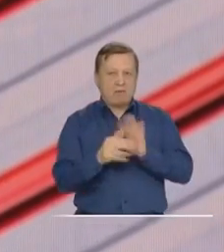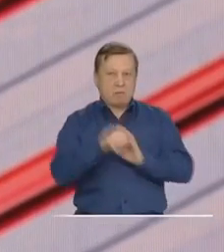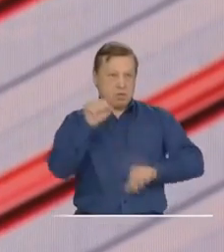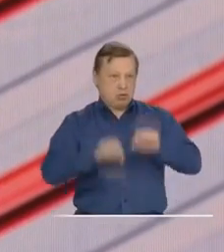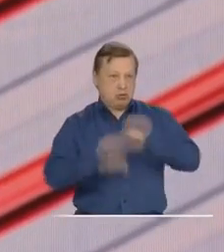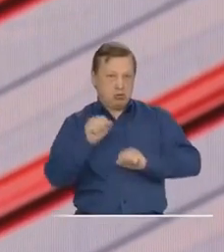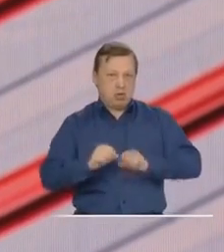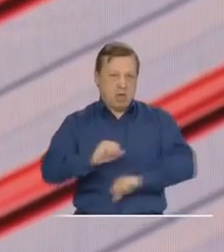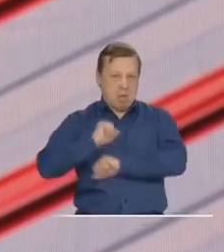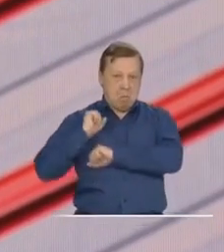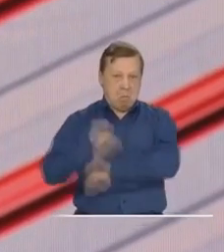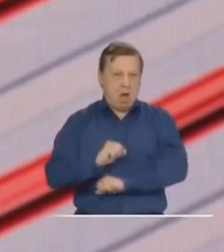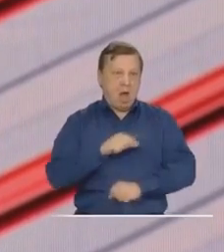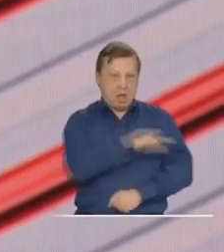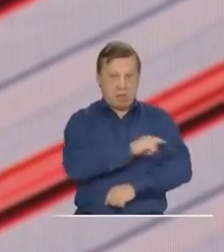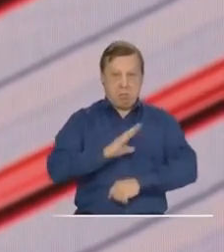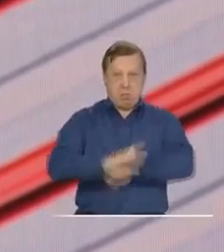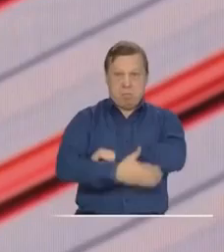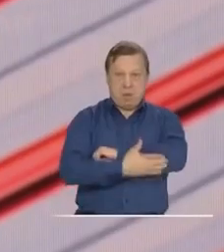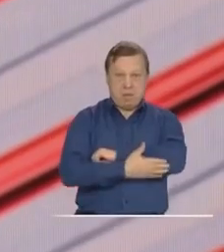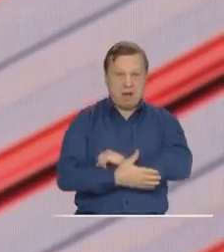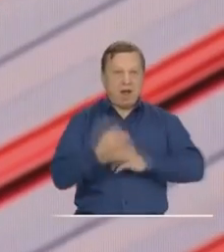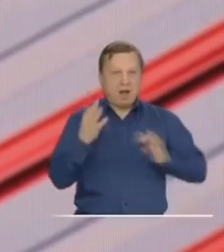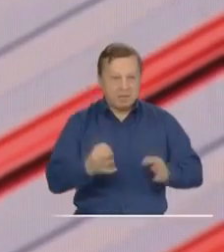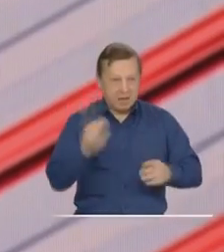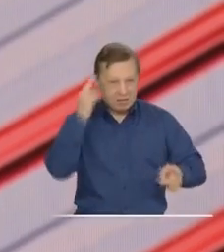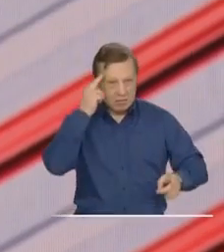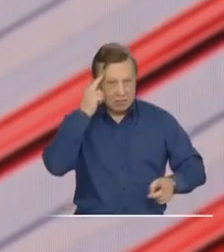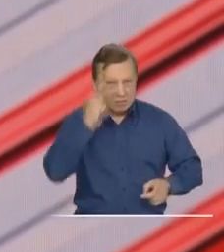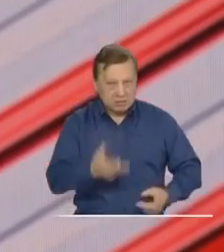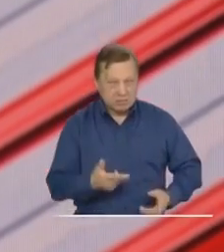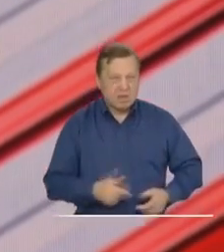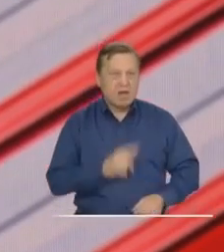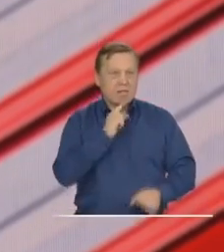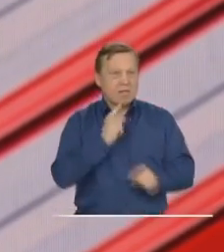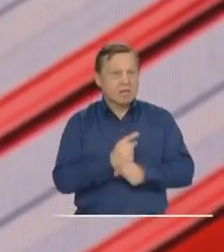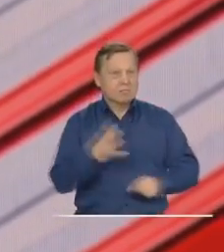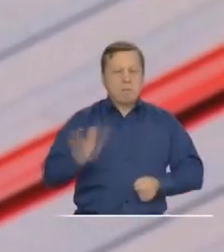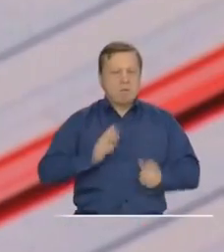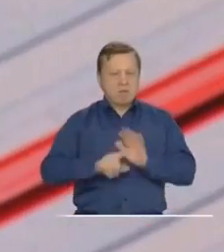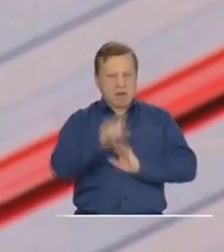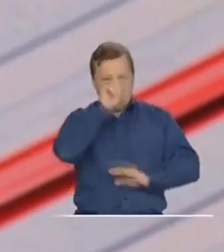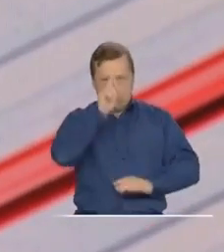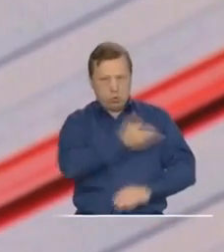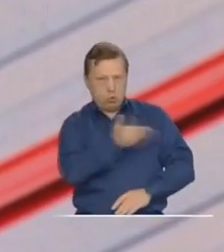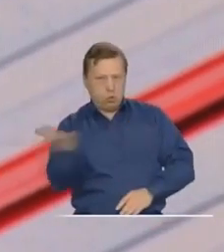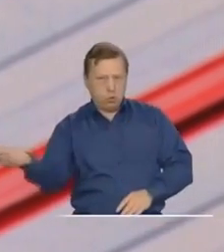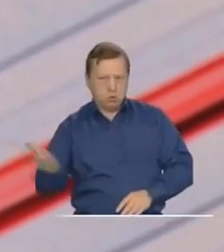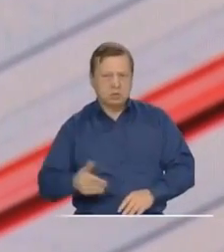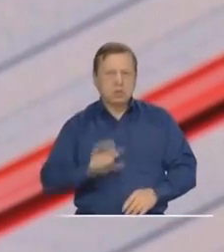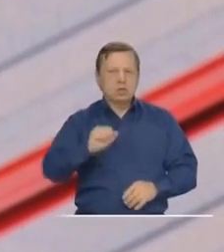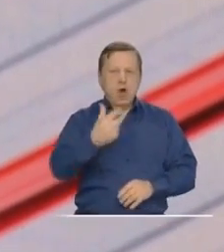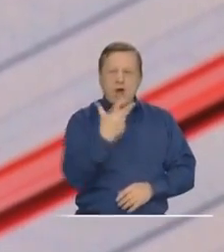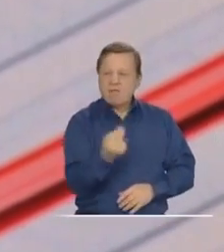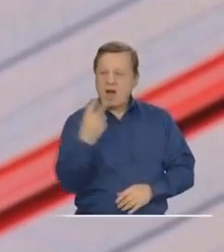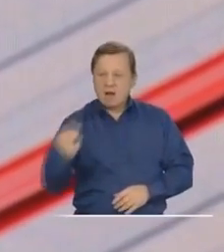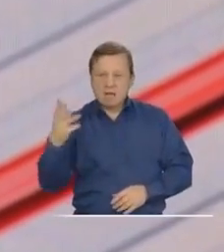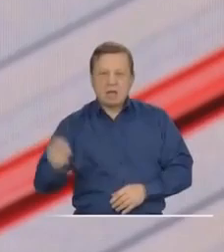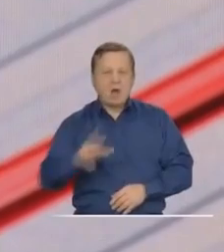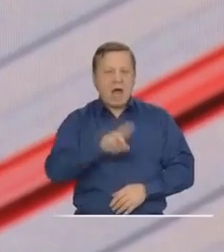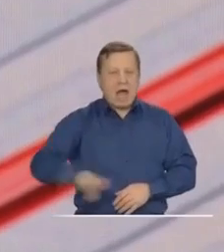przecież popierał dopiero teraz zderzyliśmy się z konsekwencjami decyzje które podejmowaliśmy w przyszłości będę zgadywał co kwartał rady bezpieczeństwa